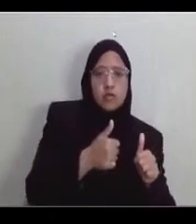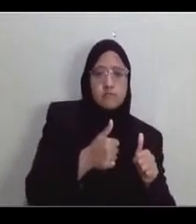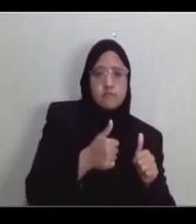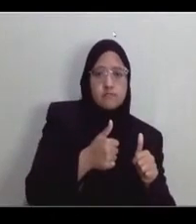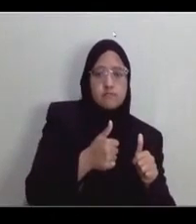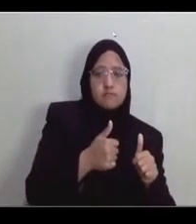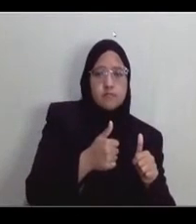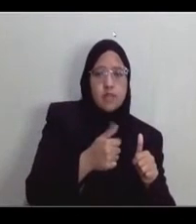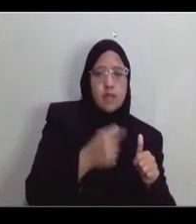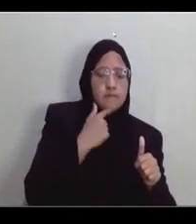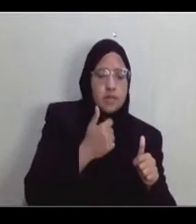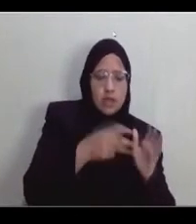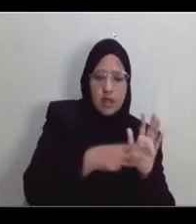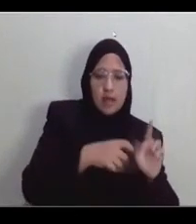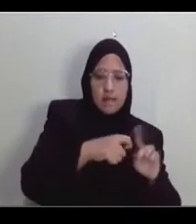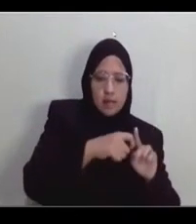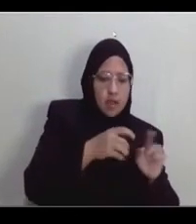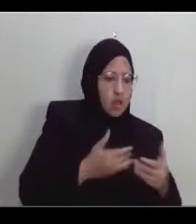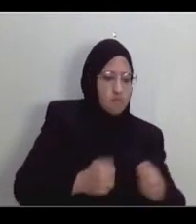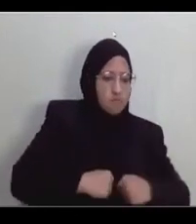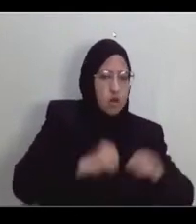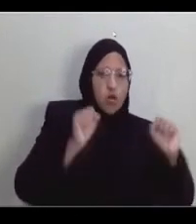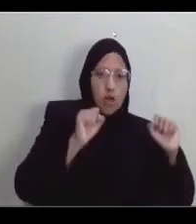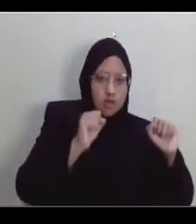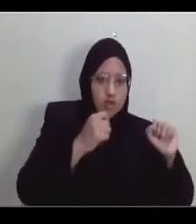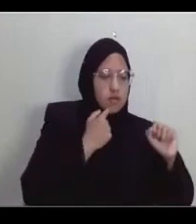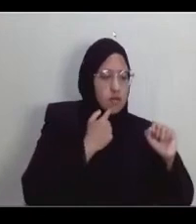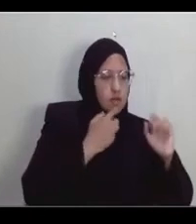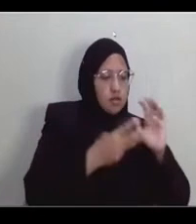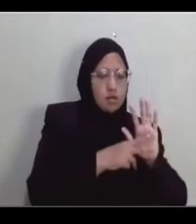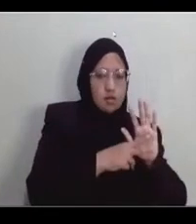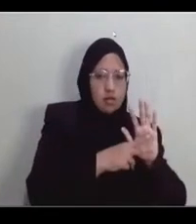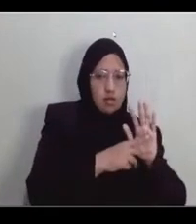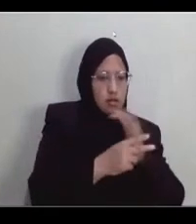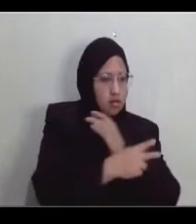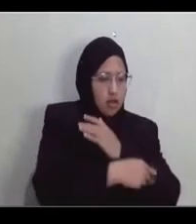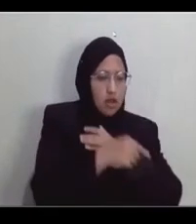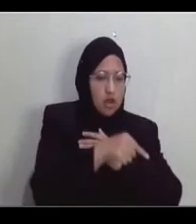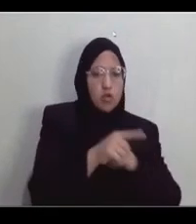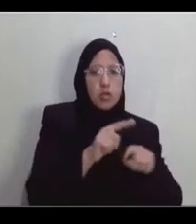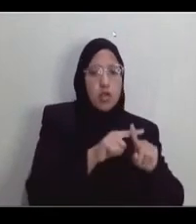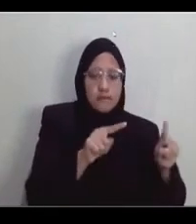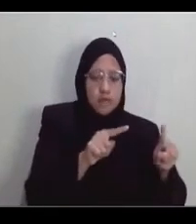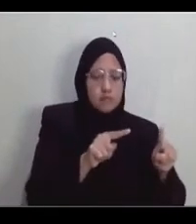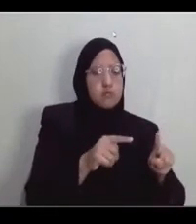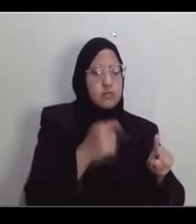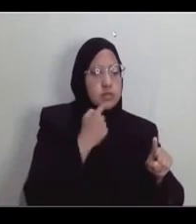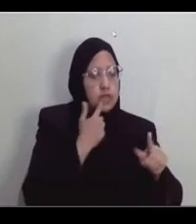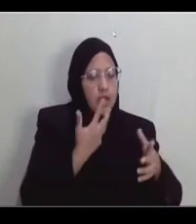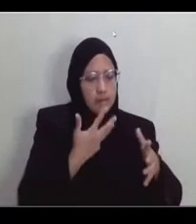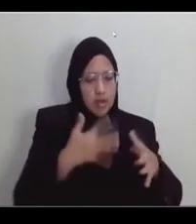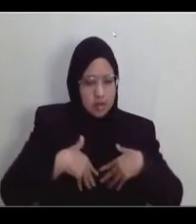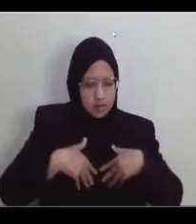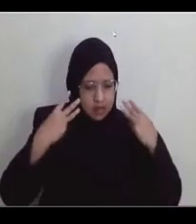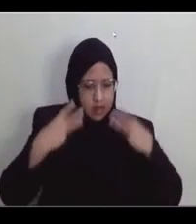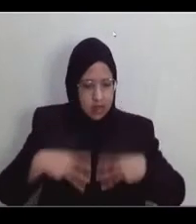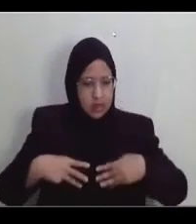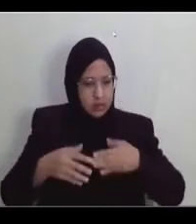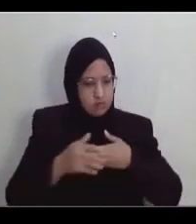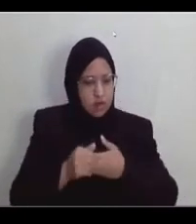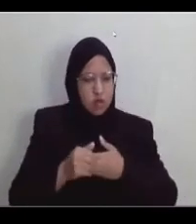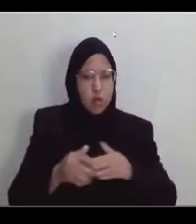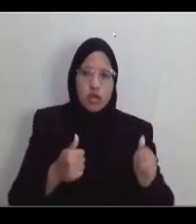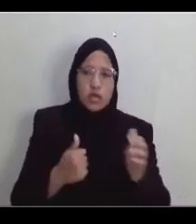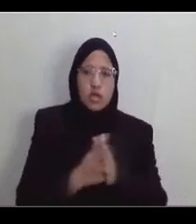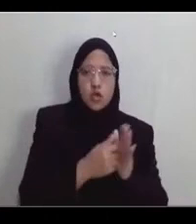penguasaan konstitusi dan ketatanegaraan melainkan juga benar-benar sikap dan perilakunya menunjukkan ketaatan terhadap